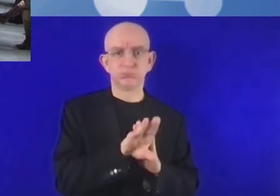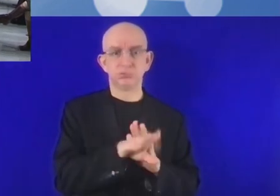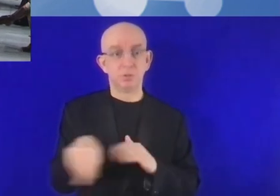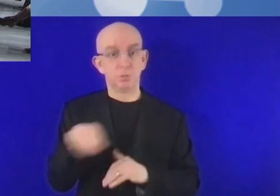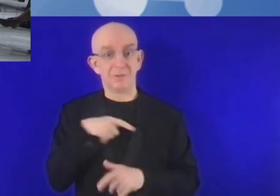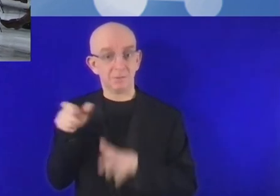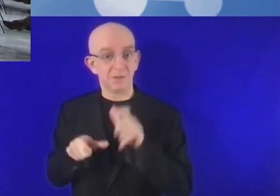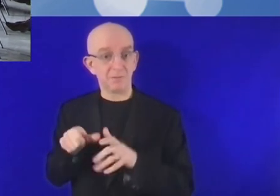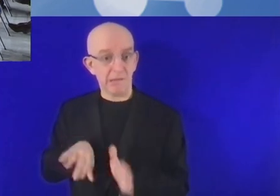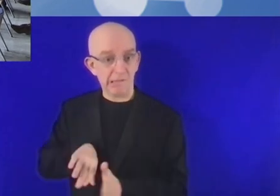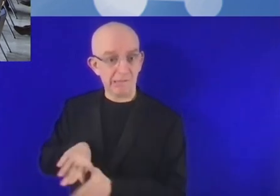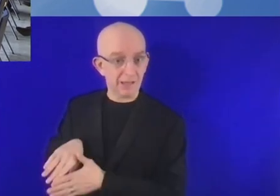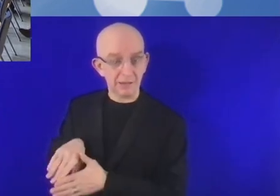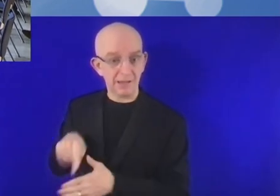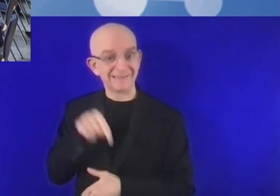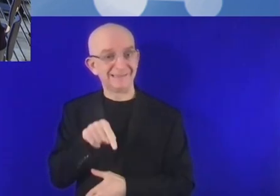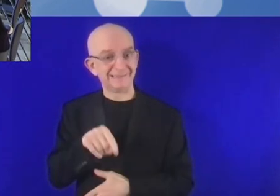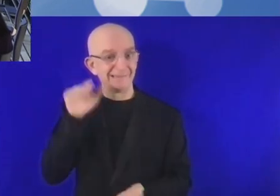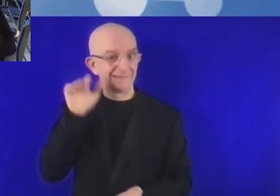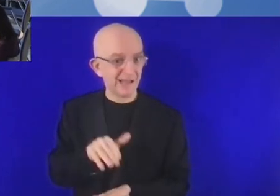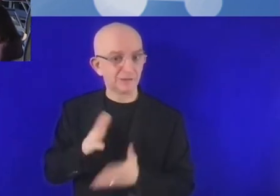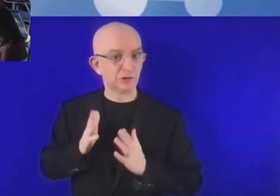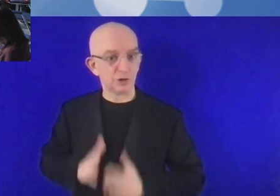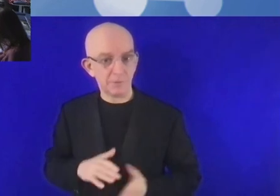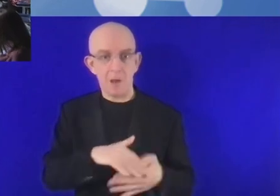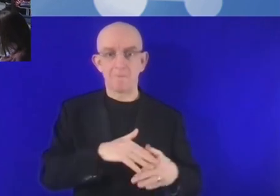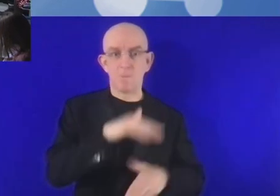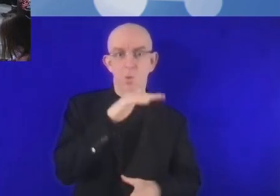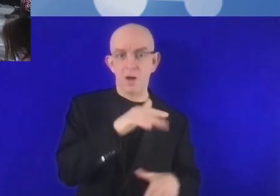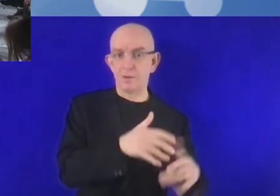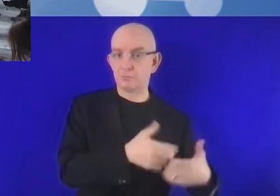rozwija, dostrzegamy, że mamy do czynienia z poważnym problemem.